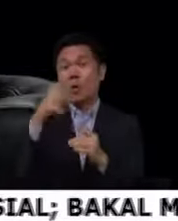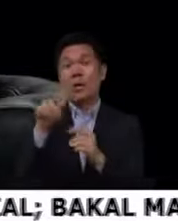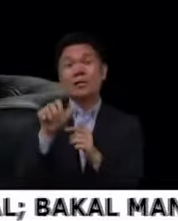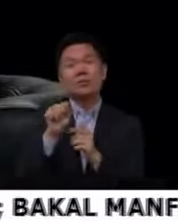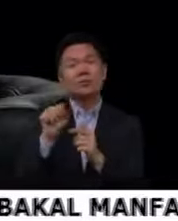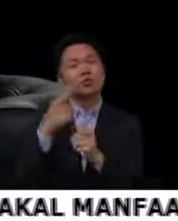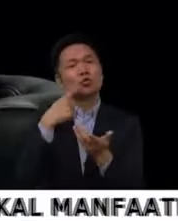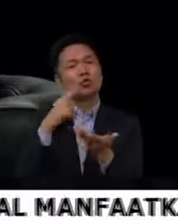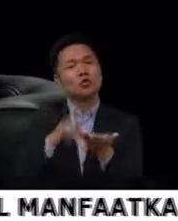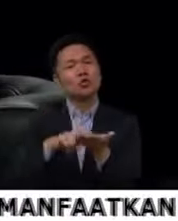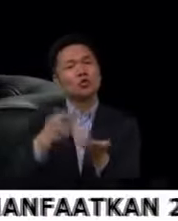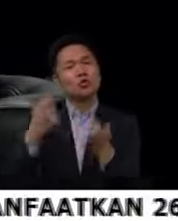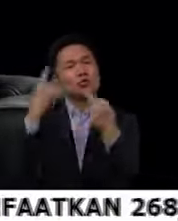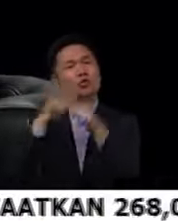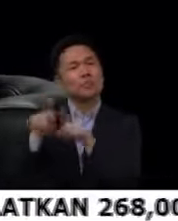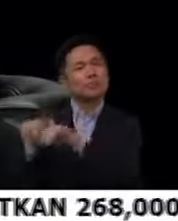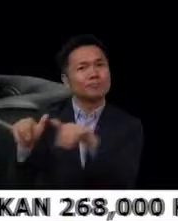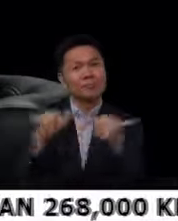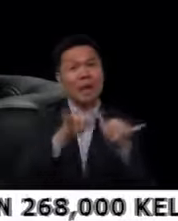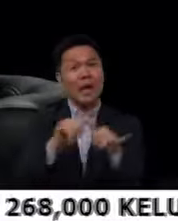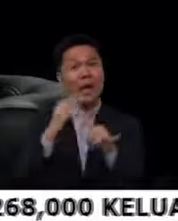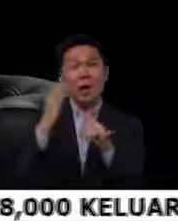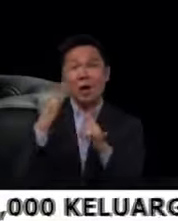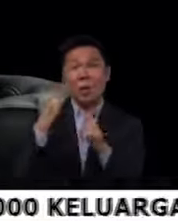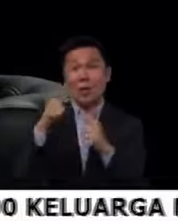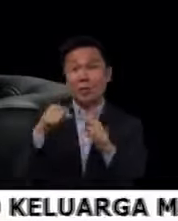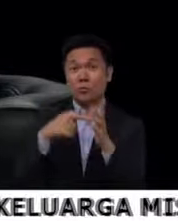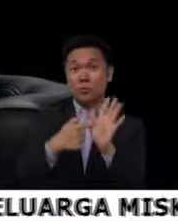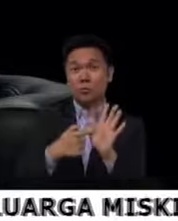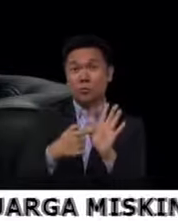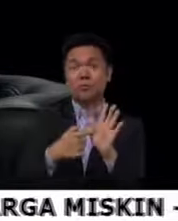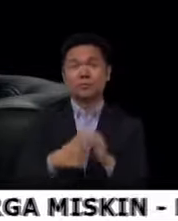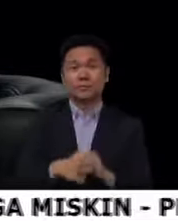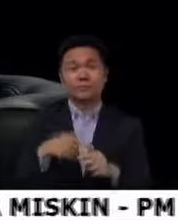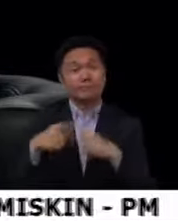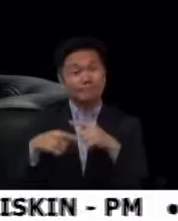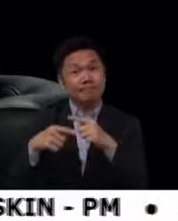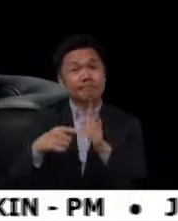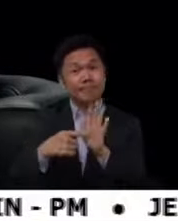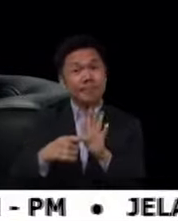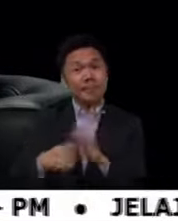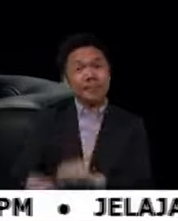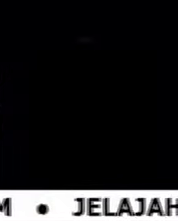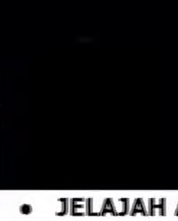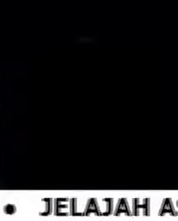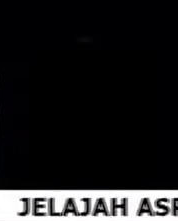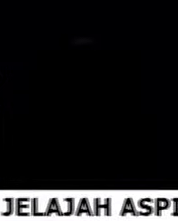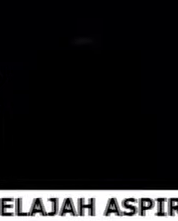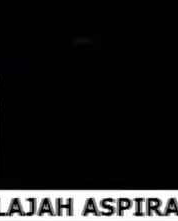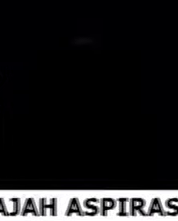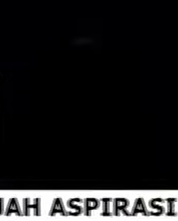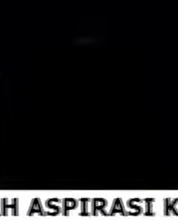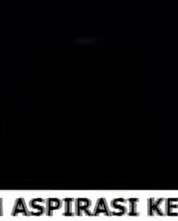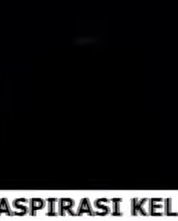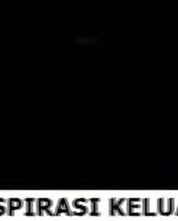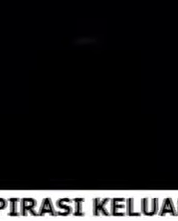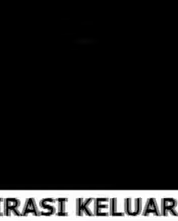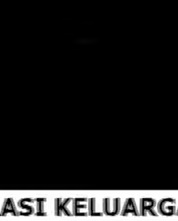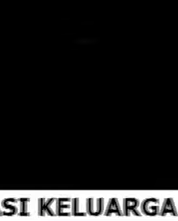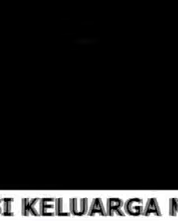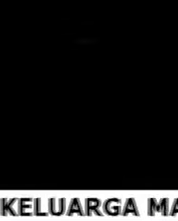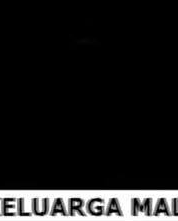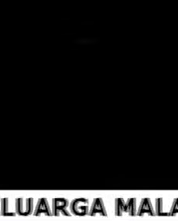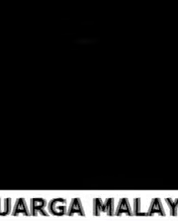surat setuju terima untuk kita perbaiki proses tendering process kemudian penilaian akhirnya